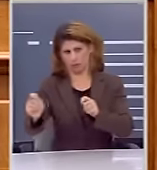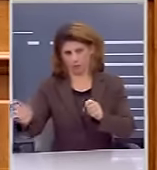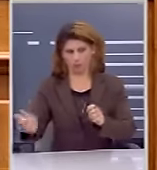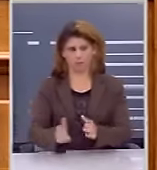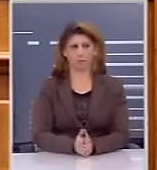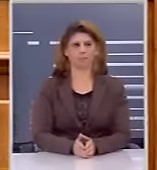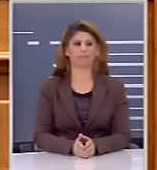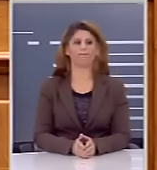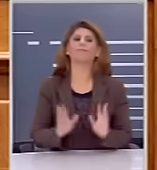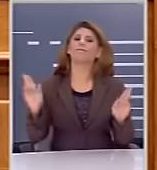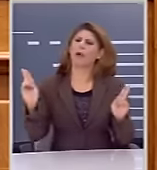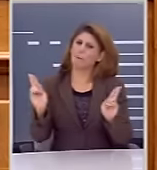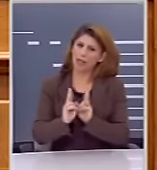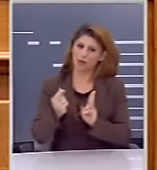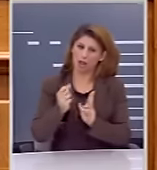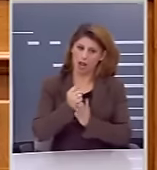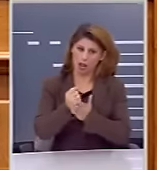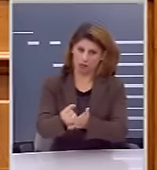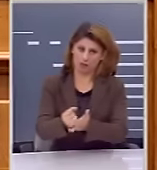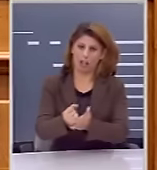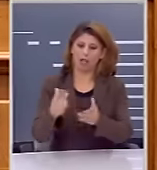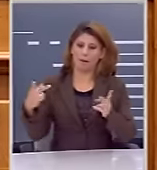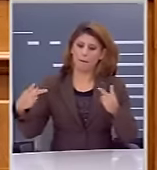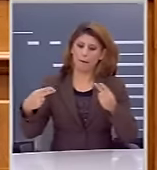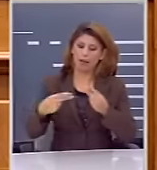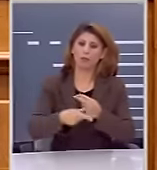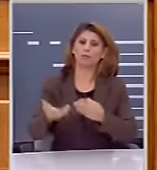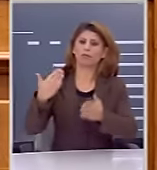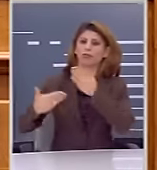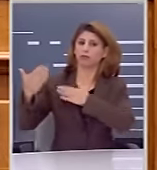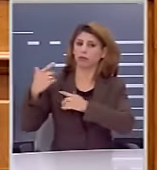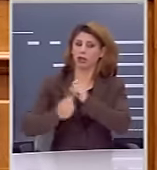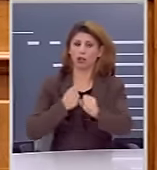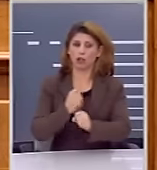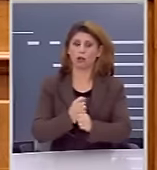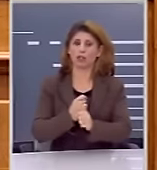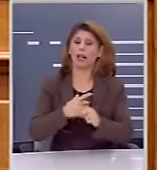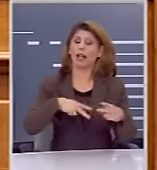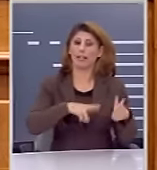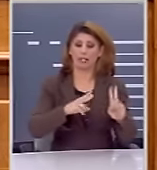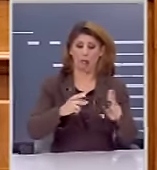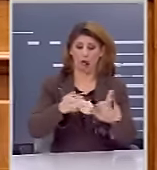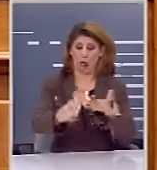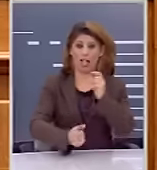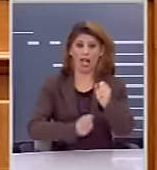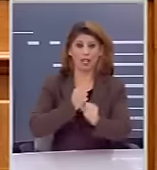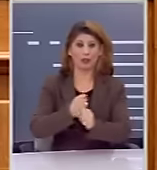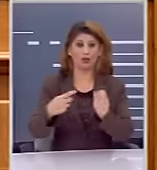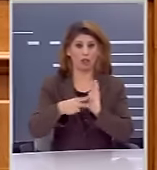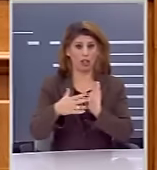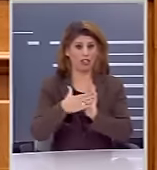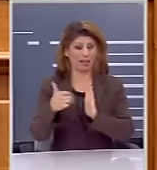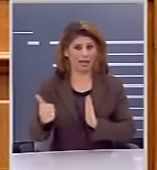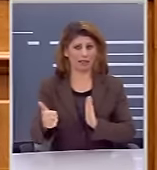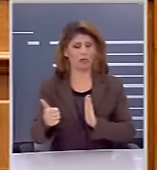Παρά τις περιορισμένες πιστώσεις και τις περικοπές των προηγούμενων ετών, υλοποιήθηκε εντός του έτους 2016 η καταβολή των προβλεπομένων